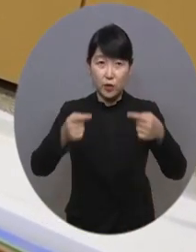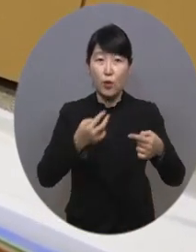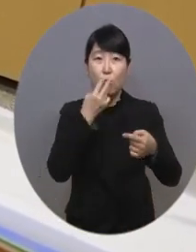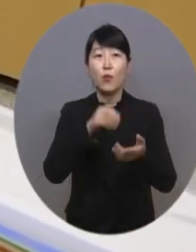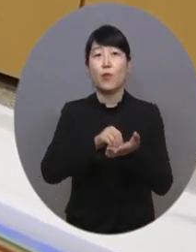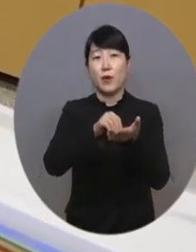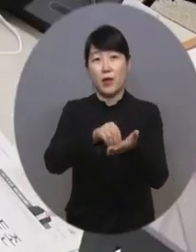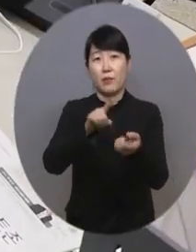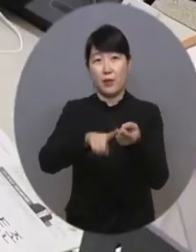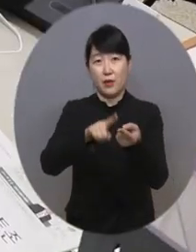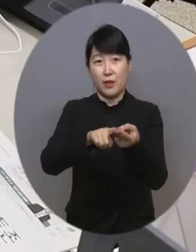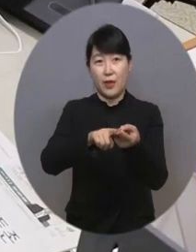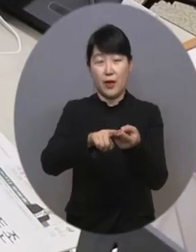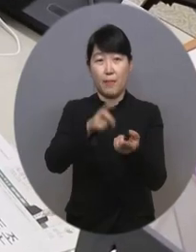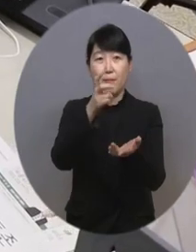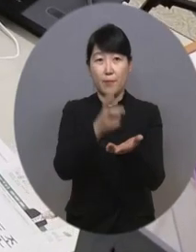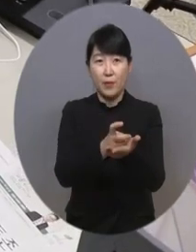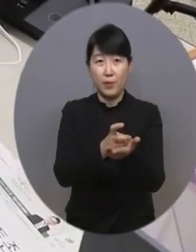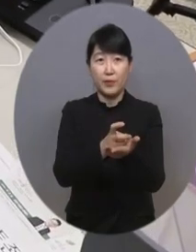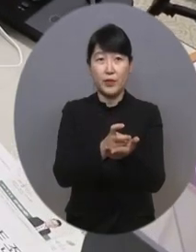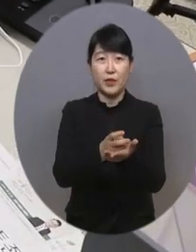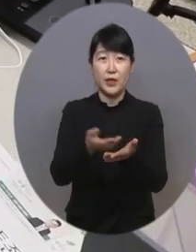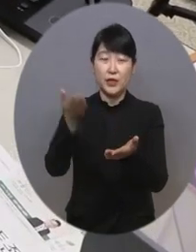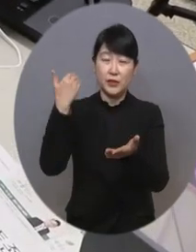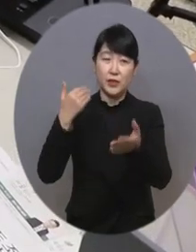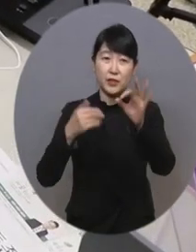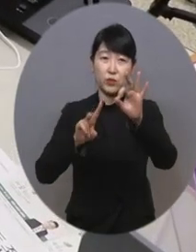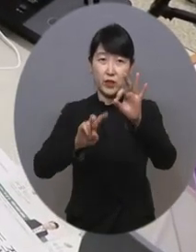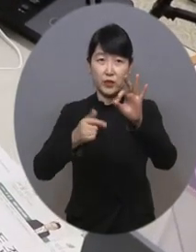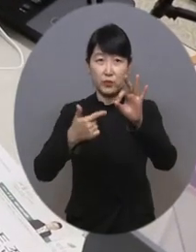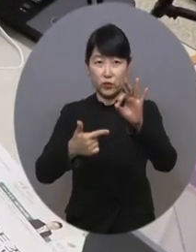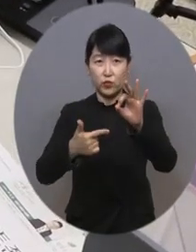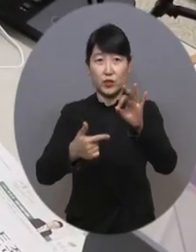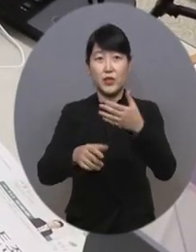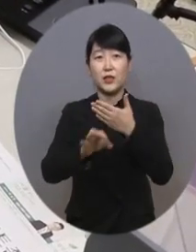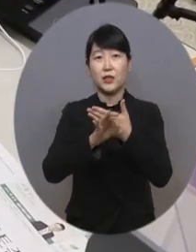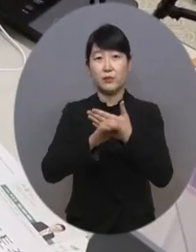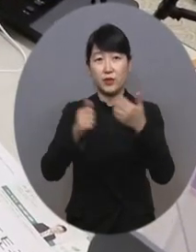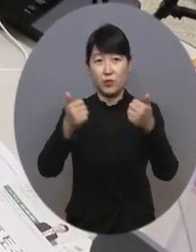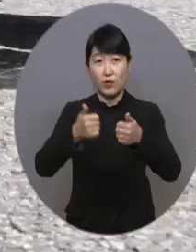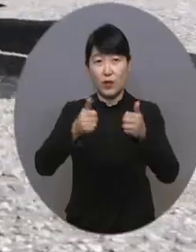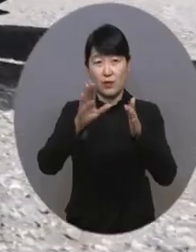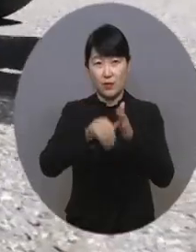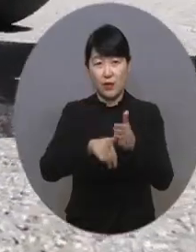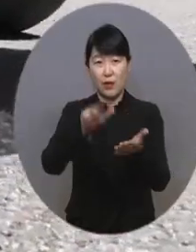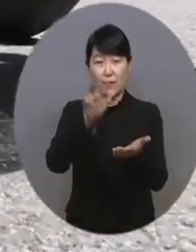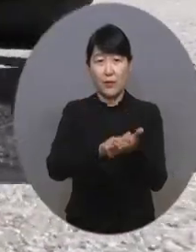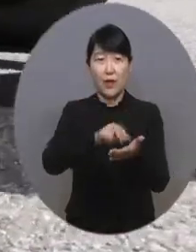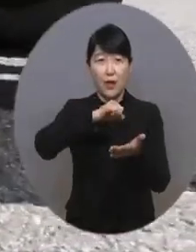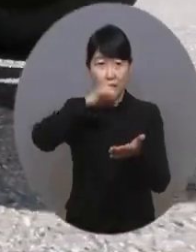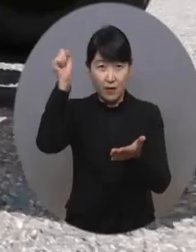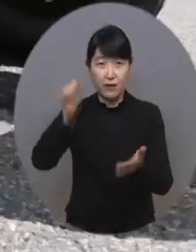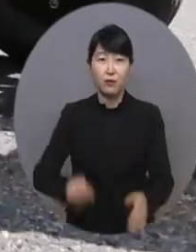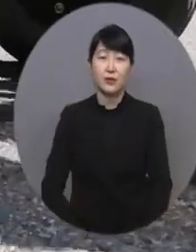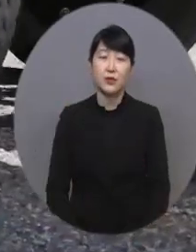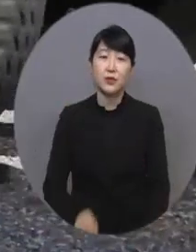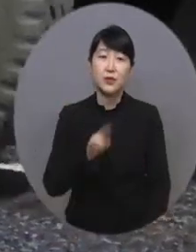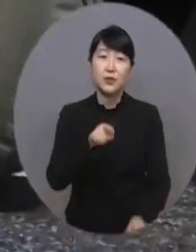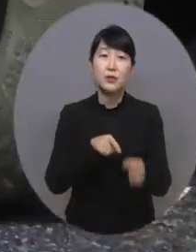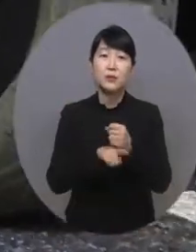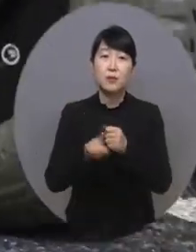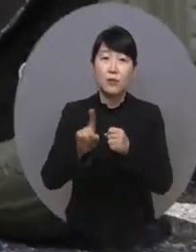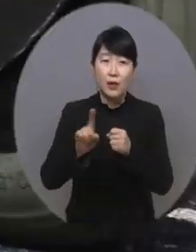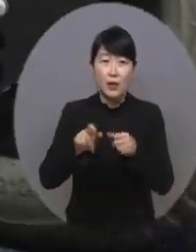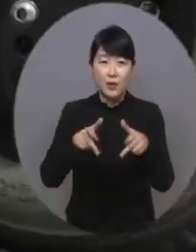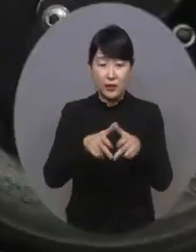10월 26일 제264회 임시회 4차 본회의에서 의결됐습니다. 이 조례안은 장애인의